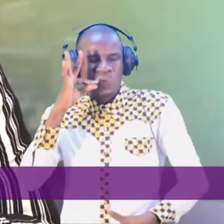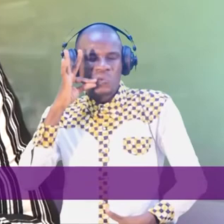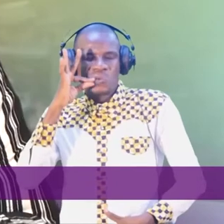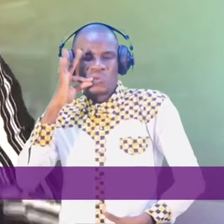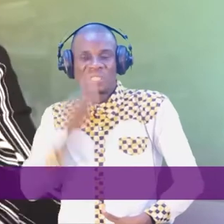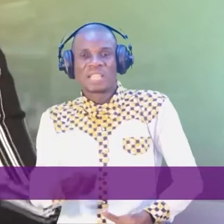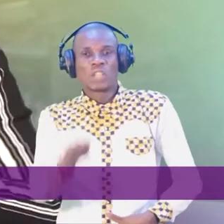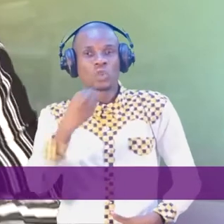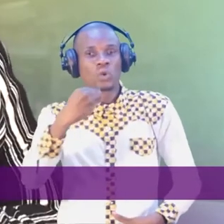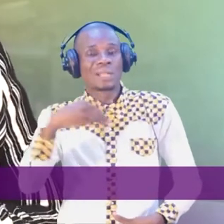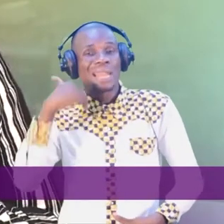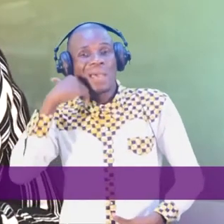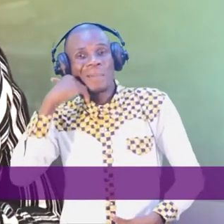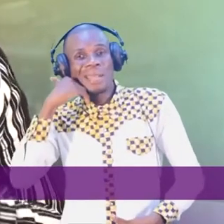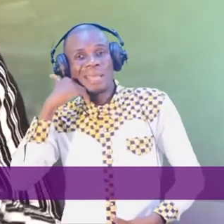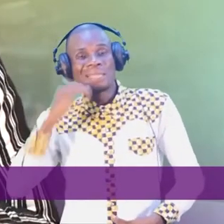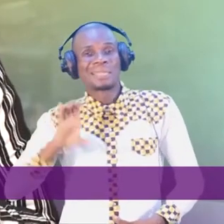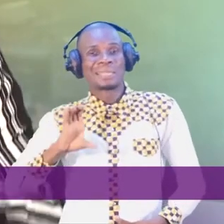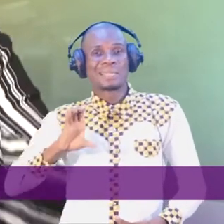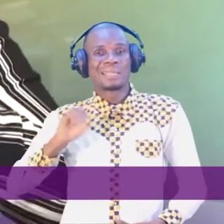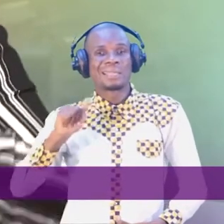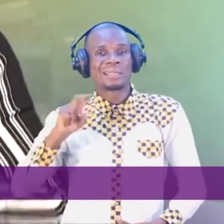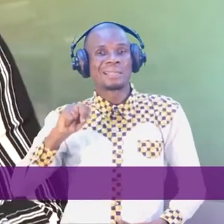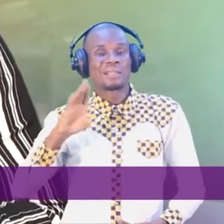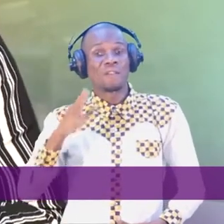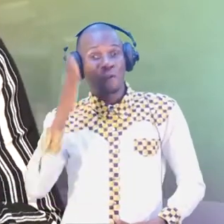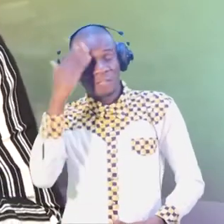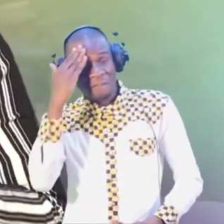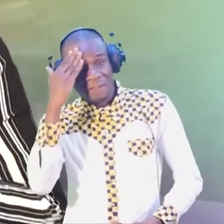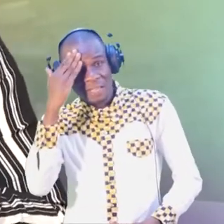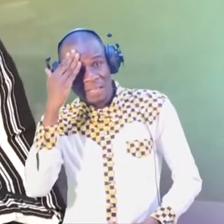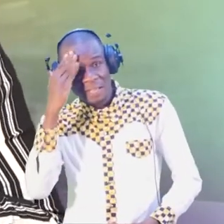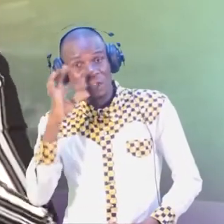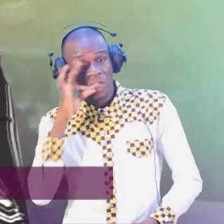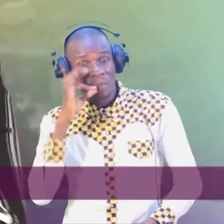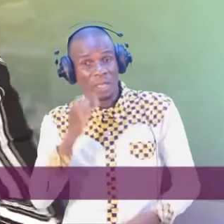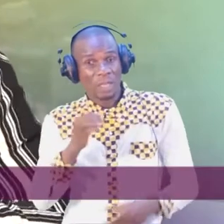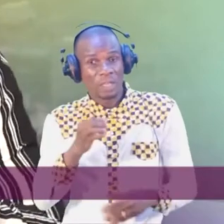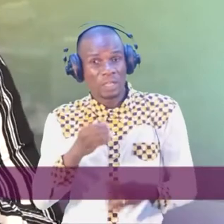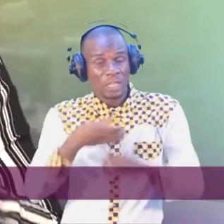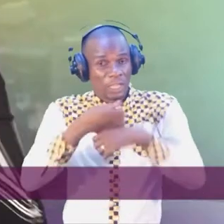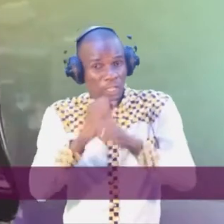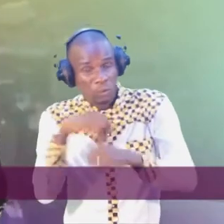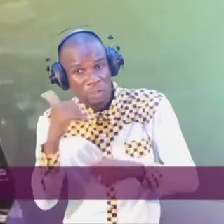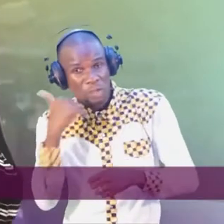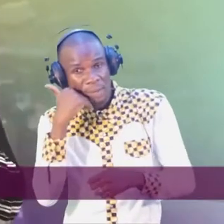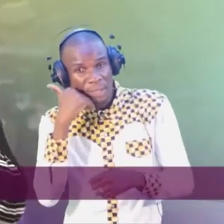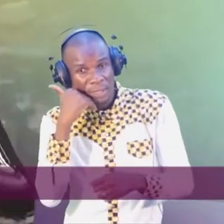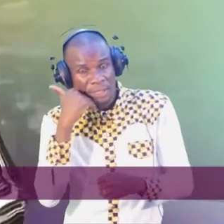inafanya mabaya zaidi kuliko haya. Unapotumia sigara, mwili wako mzima